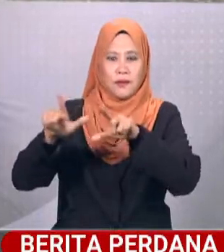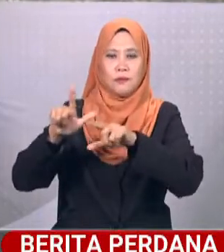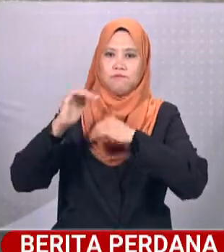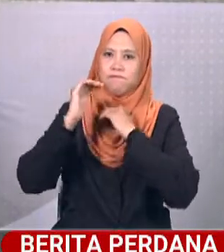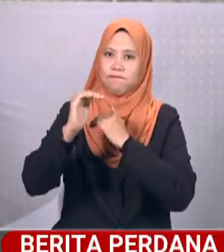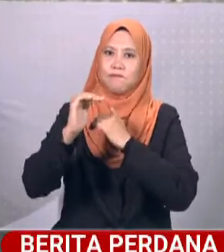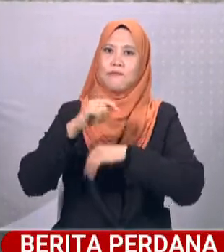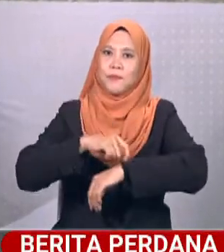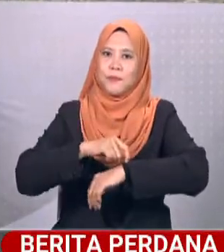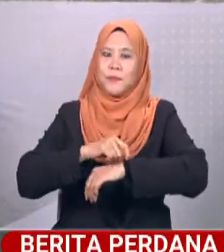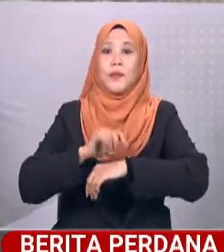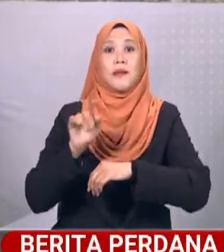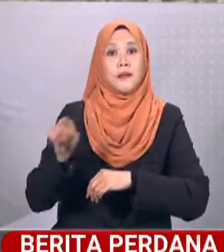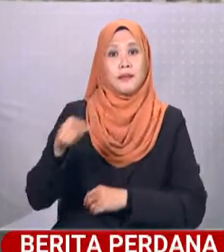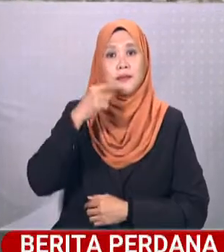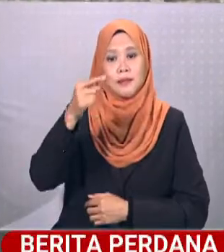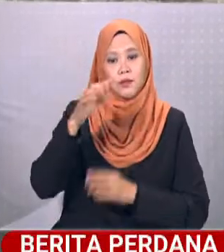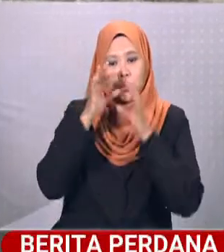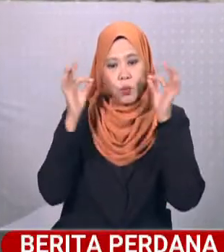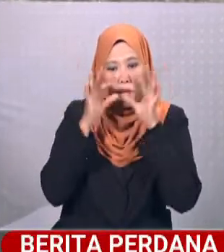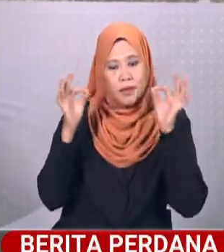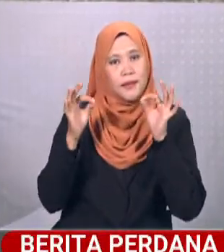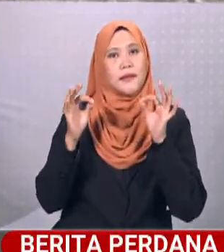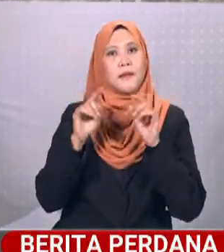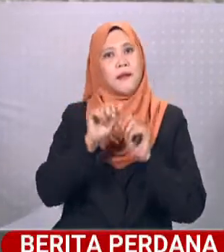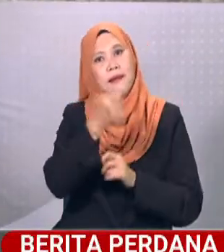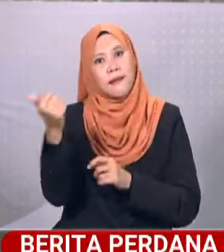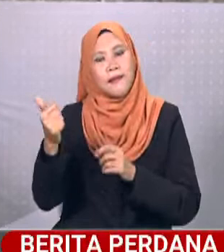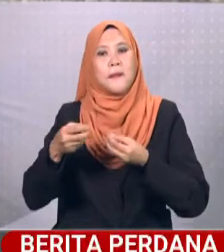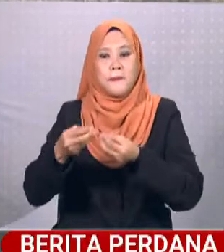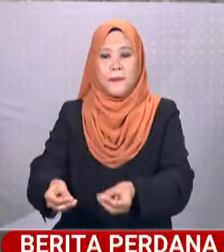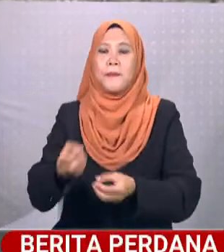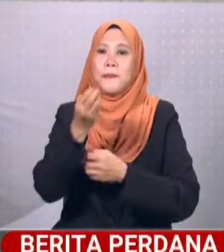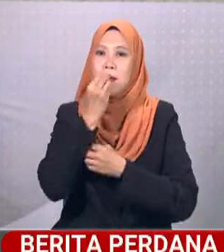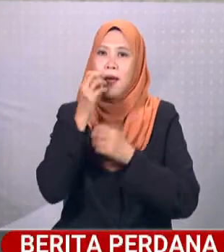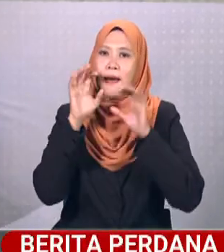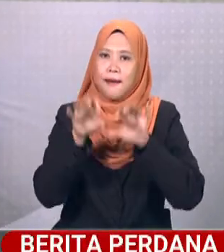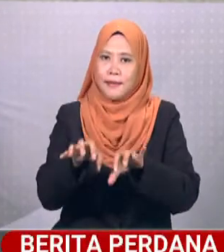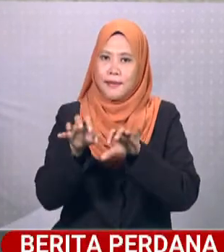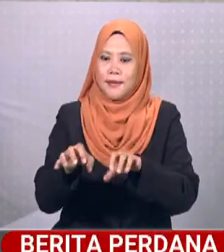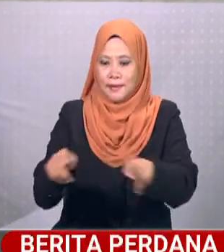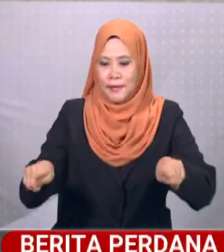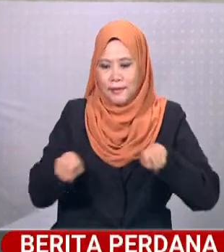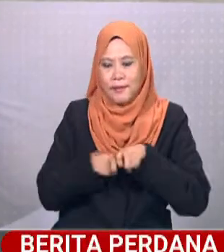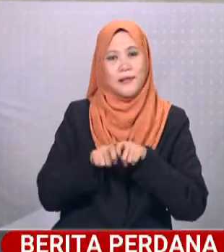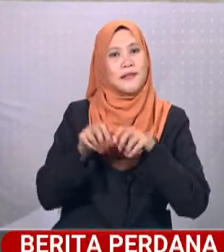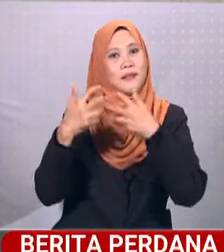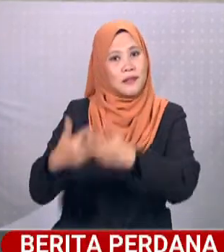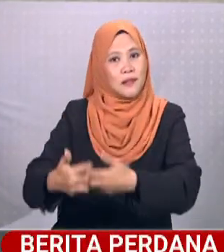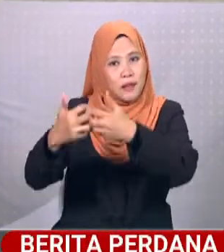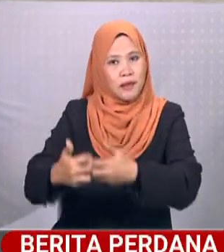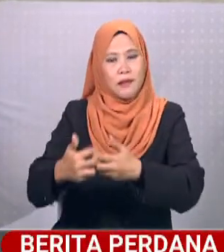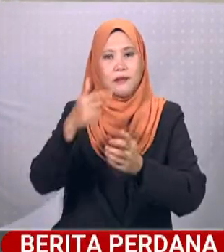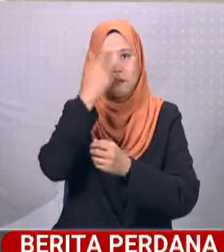pihak berkuasa. Jelas beliau, selain kucing, pihaknya turut memberi makan kepada anjing yang ditinggalkan di kawasan perindustrian